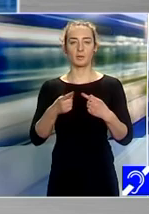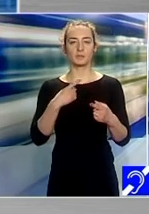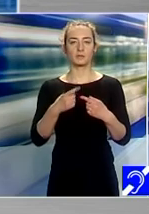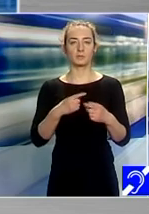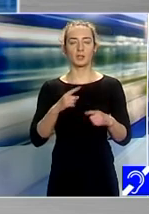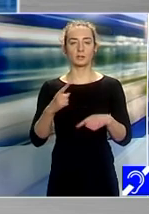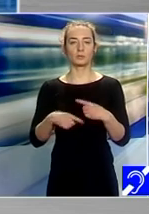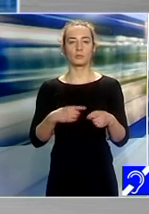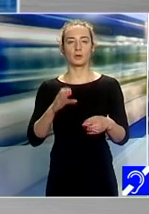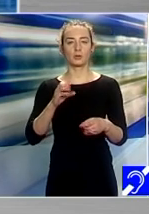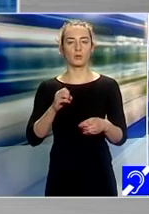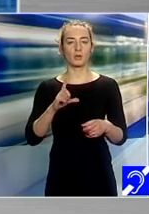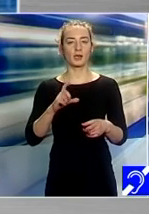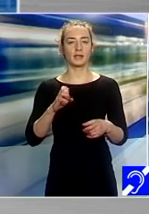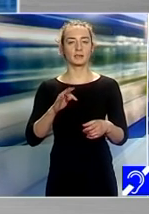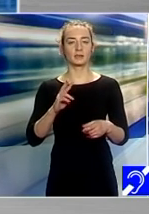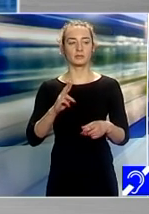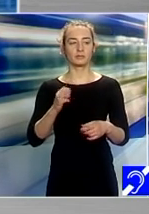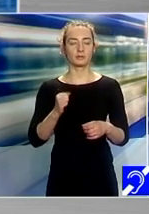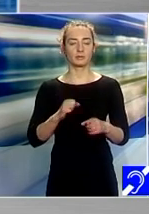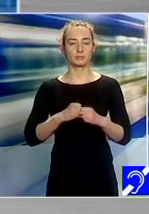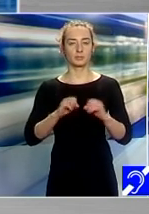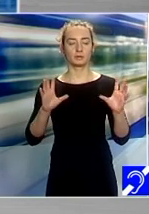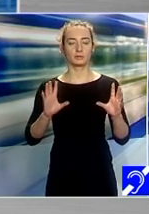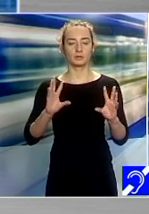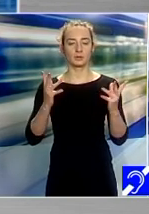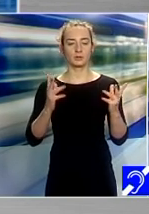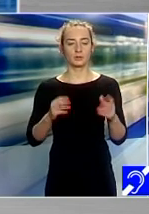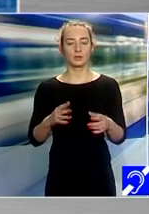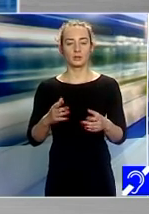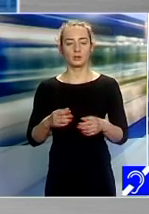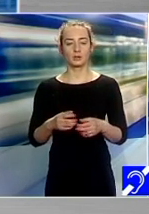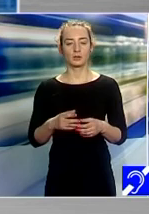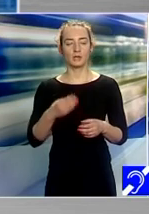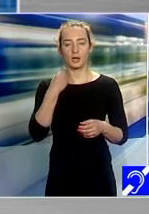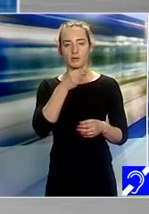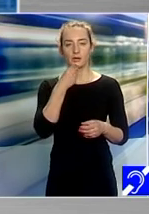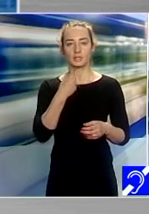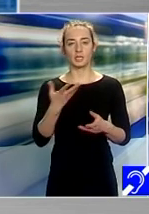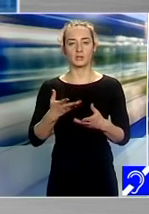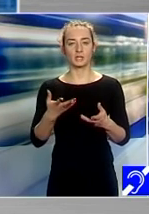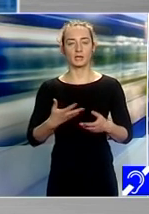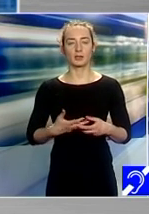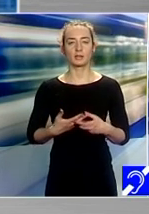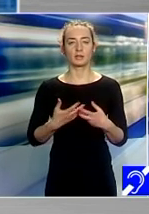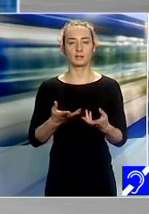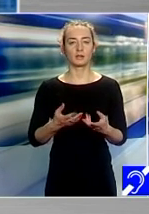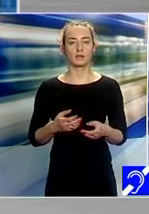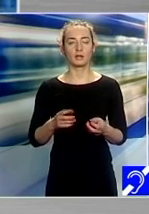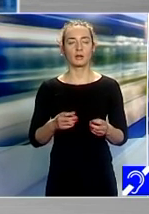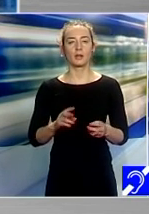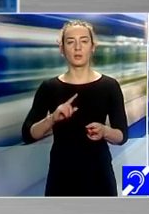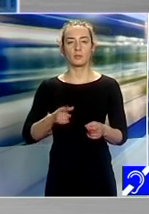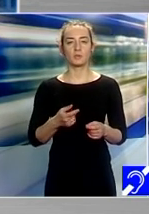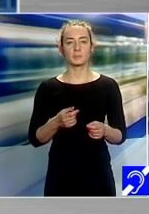De la colectiv. Și oricum sunt numai două. Oricum sunt numai două. Deci ce avantaje ne oferă această posibilă colaborare